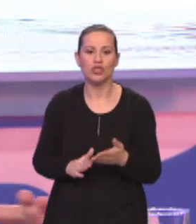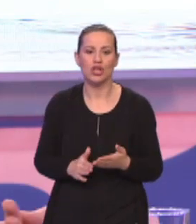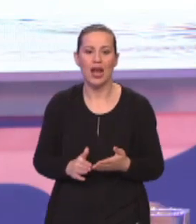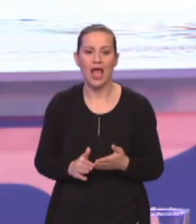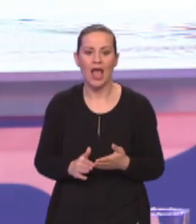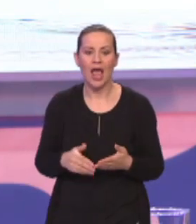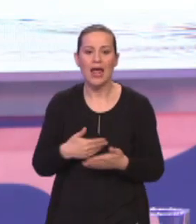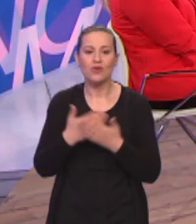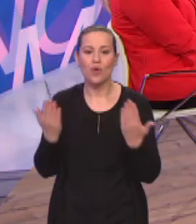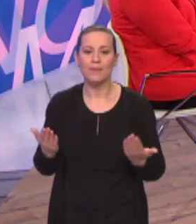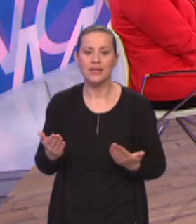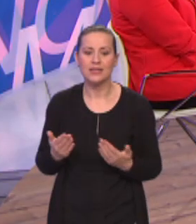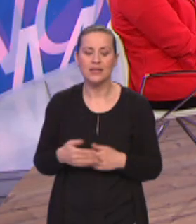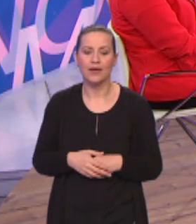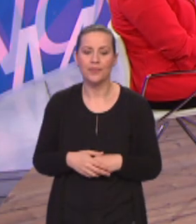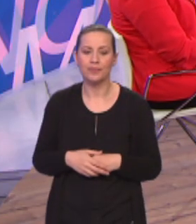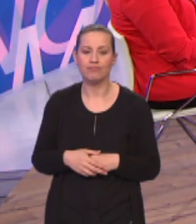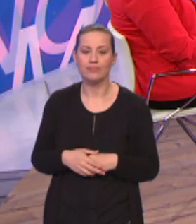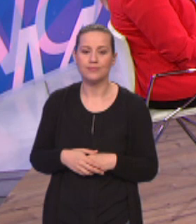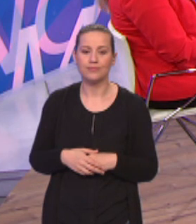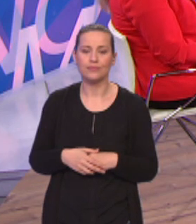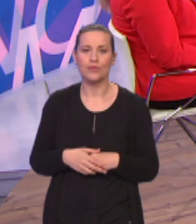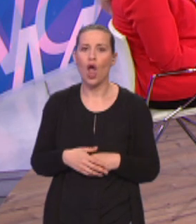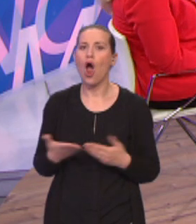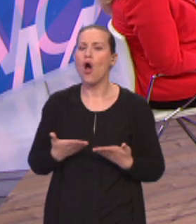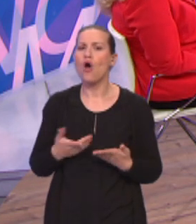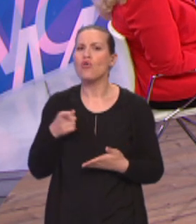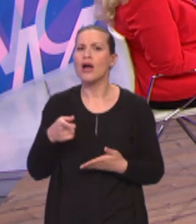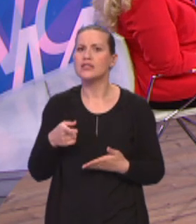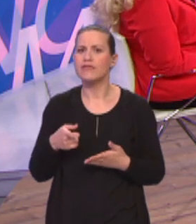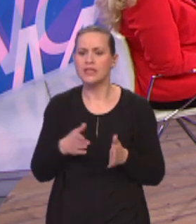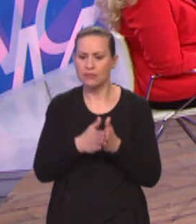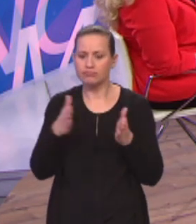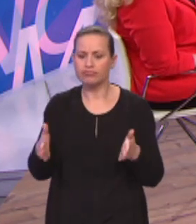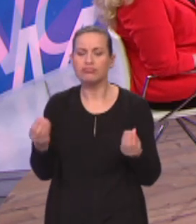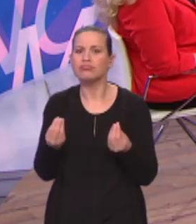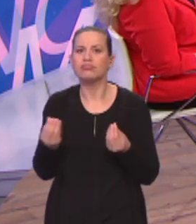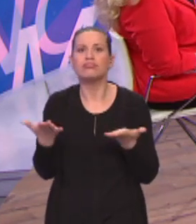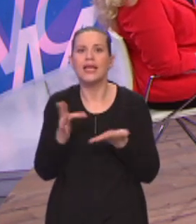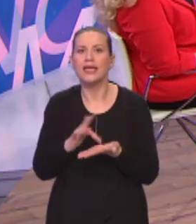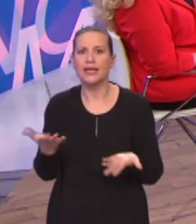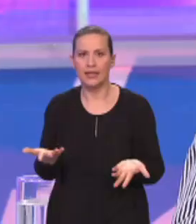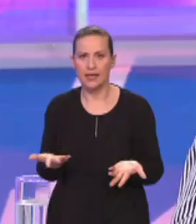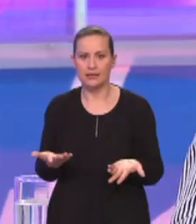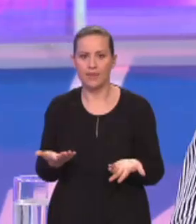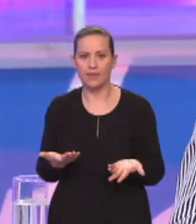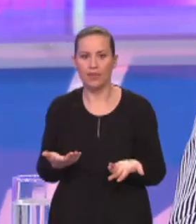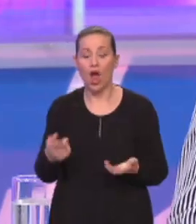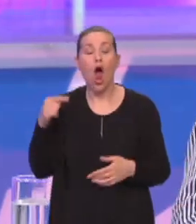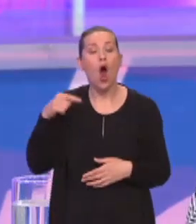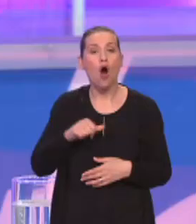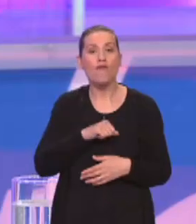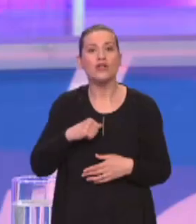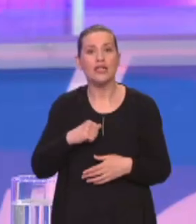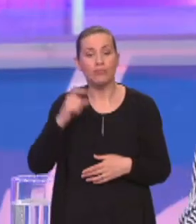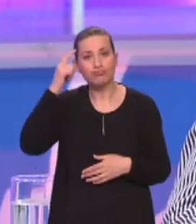početkom emisije. Dakle, u kojoj ste vi sad fazi? Dakle, što sad? Gdje ste? Ovo je sada samo ideja.